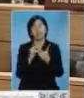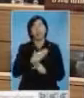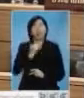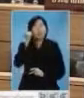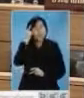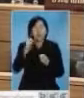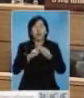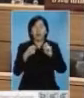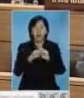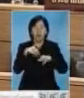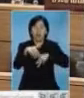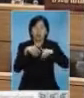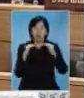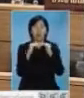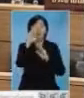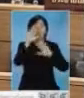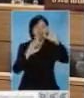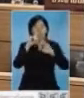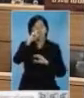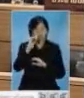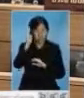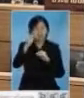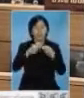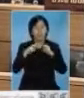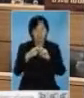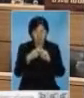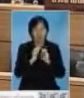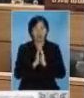มคิดว่าผลได้จะตกอยู่กับประชาธิปไตยไทยในวันข้างหน้าขอบคุณครับ